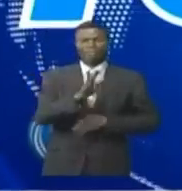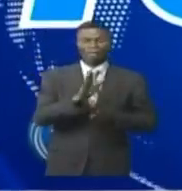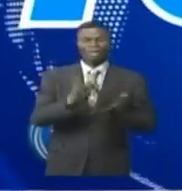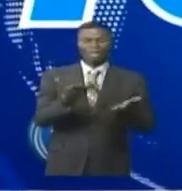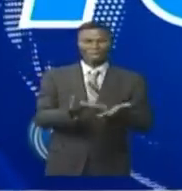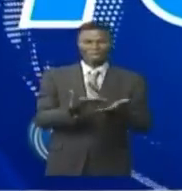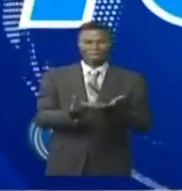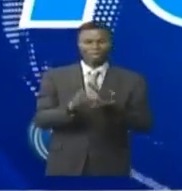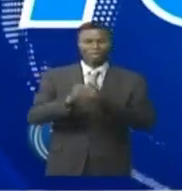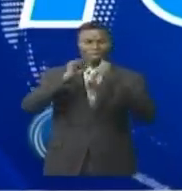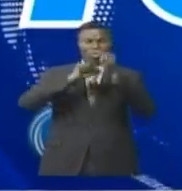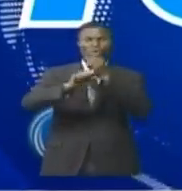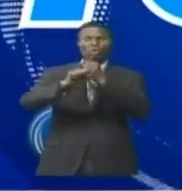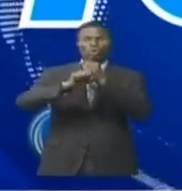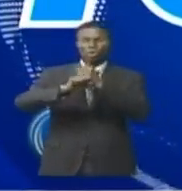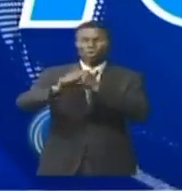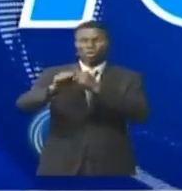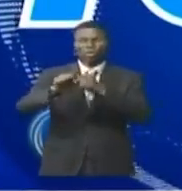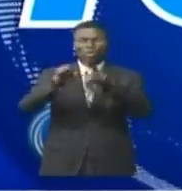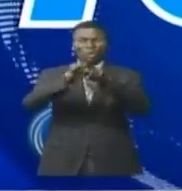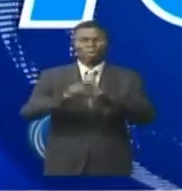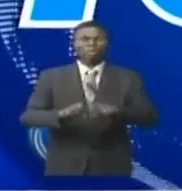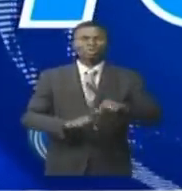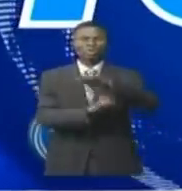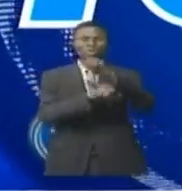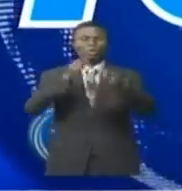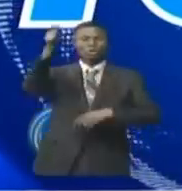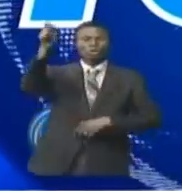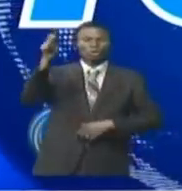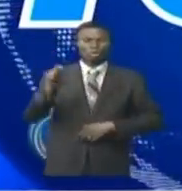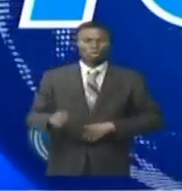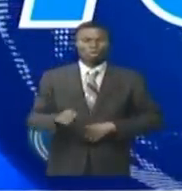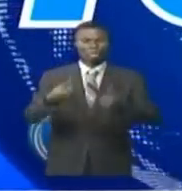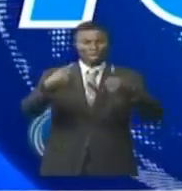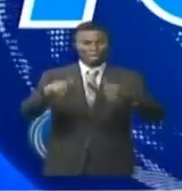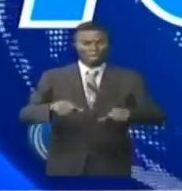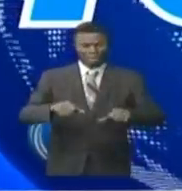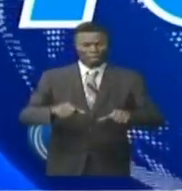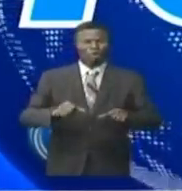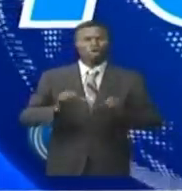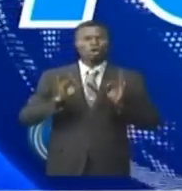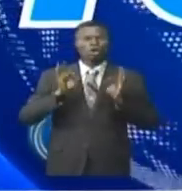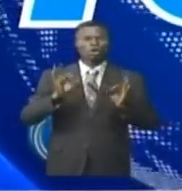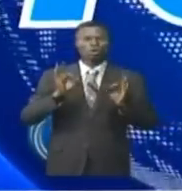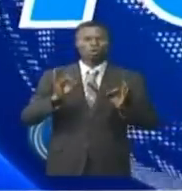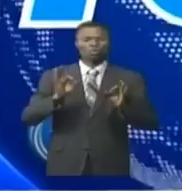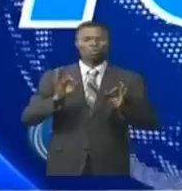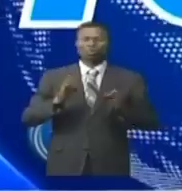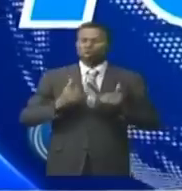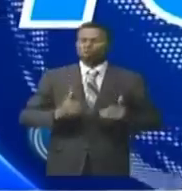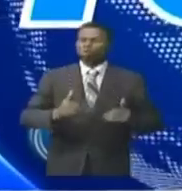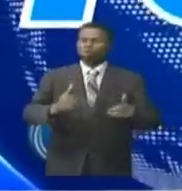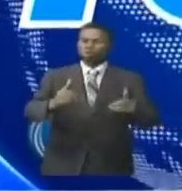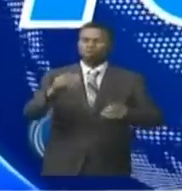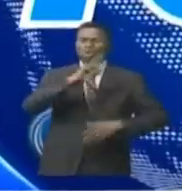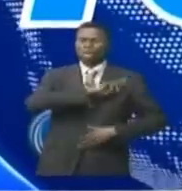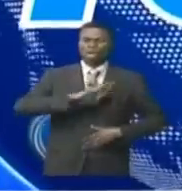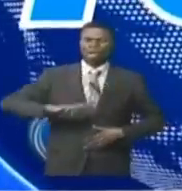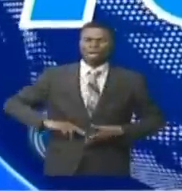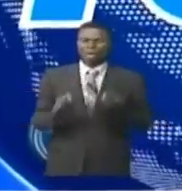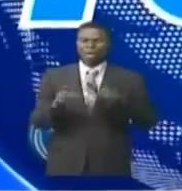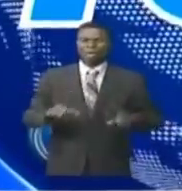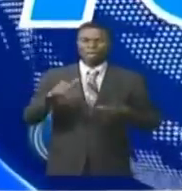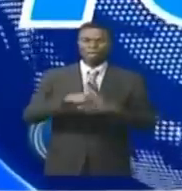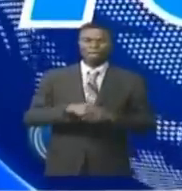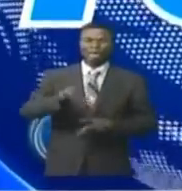La sensibilisation et le soutien au FARDC restent d'actualité en République démocratique du Congo. À la